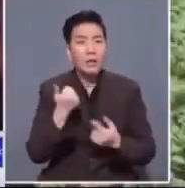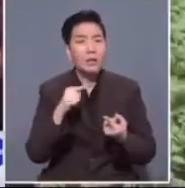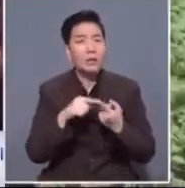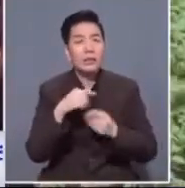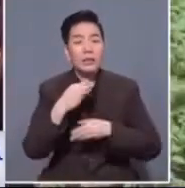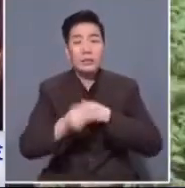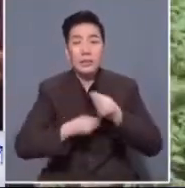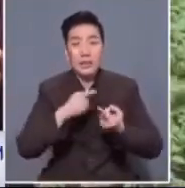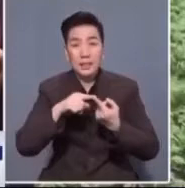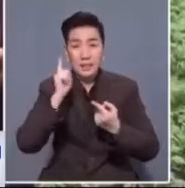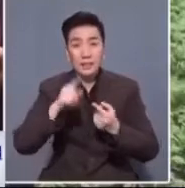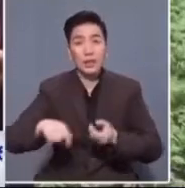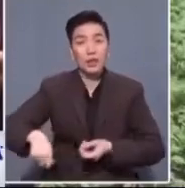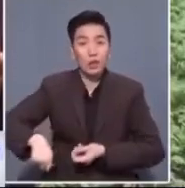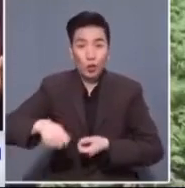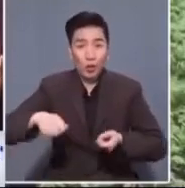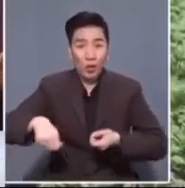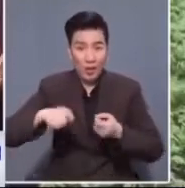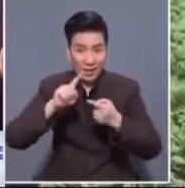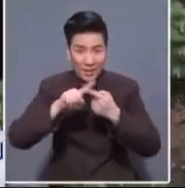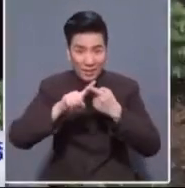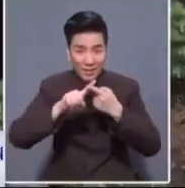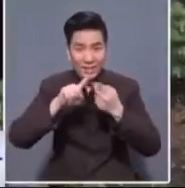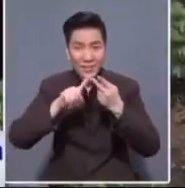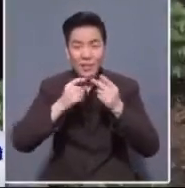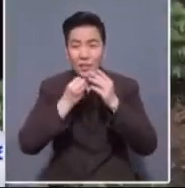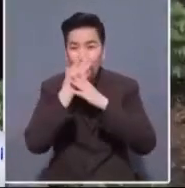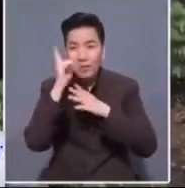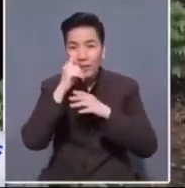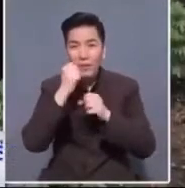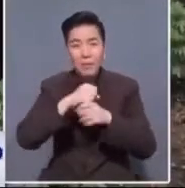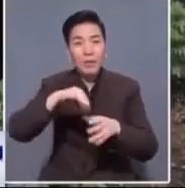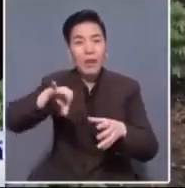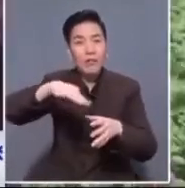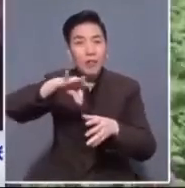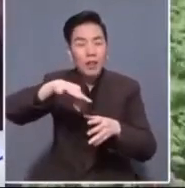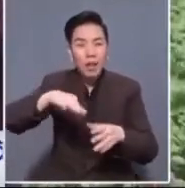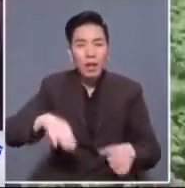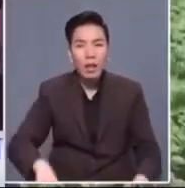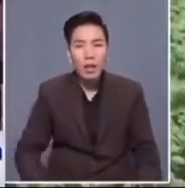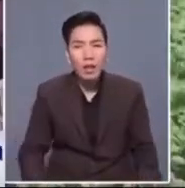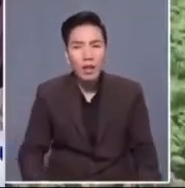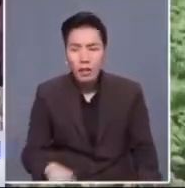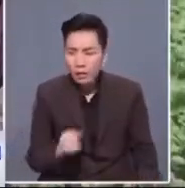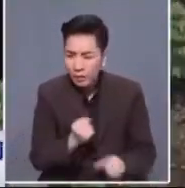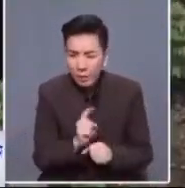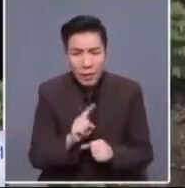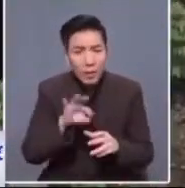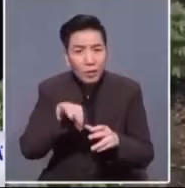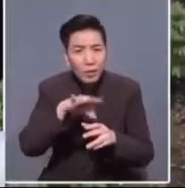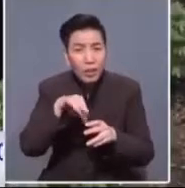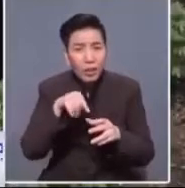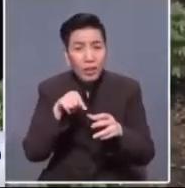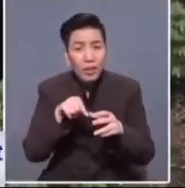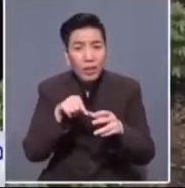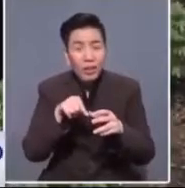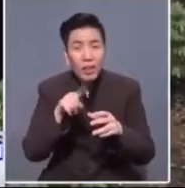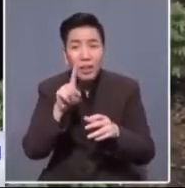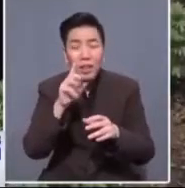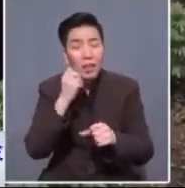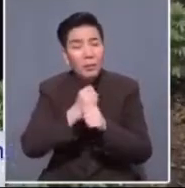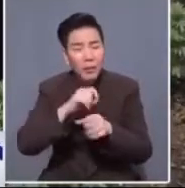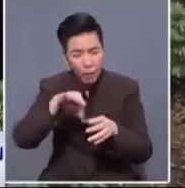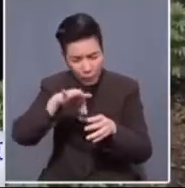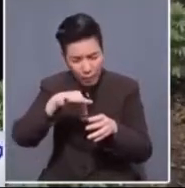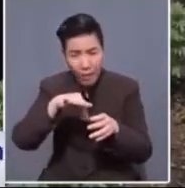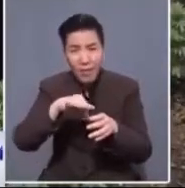ไปขายช่วงสงกรานต์นะคะแล้วก็ไปขายดาวเรืองไปทำกาแฟค ่ ะ อะไรนะ เอาดาวเรืองไปทำกาแฟค่ะ เอาแล้วกาแฟจะเอาไปทำอะ